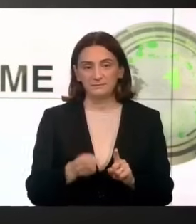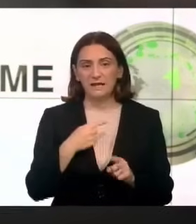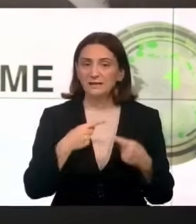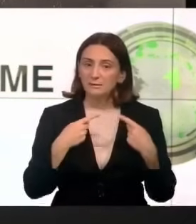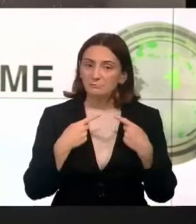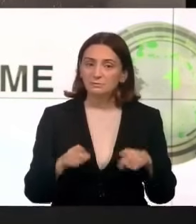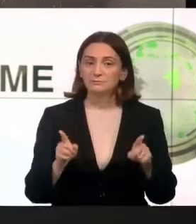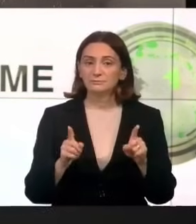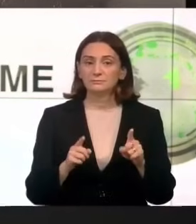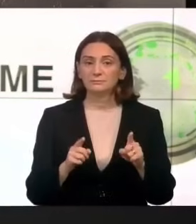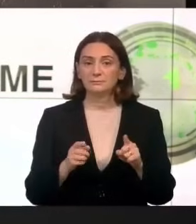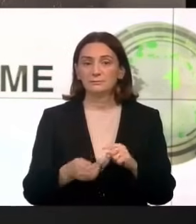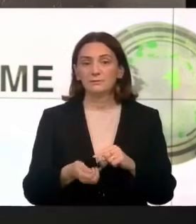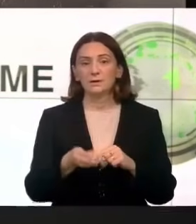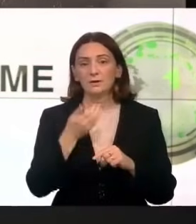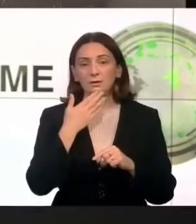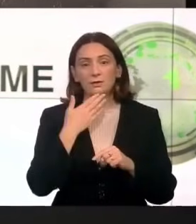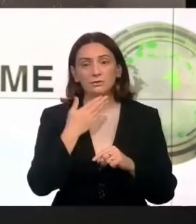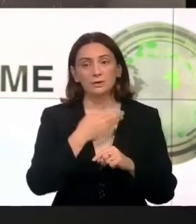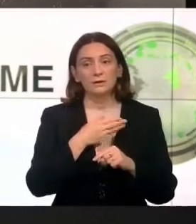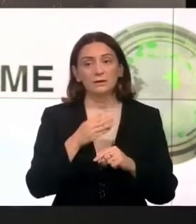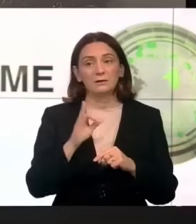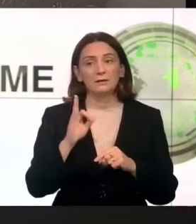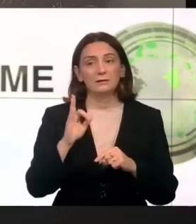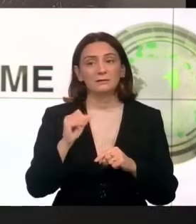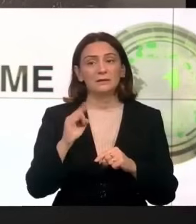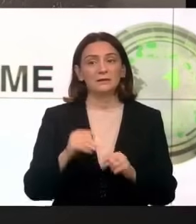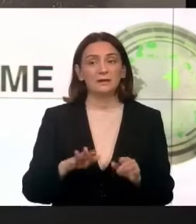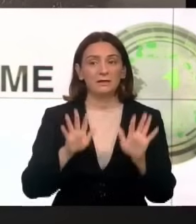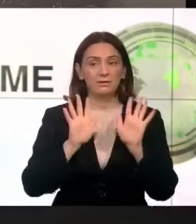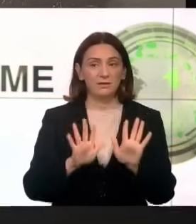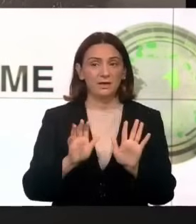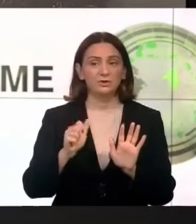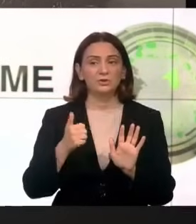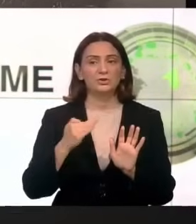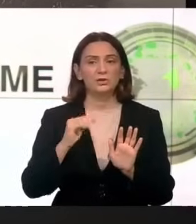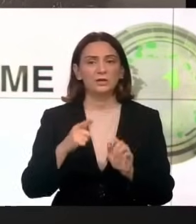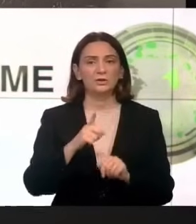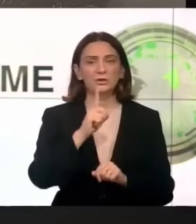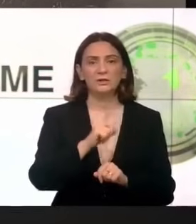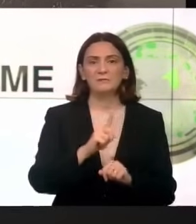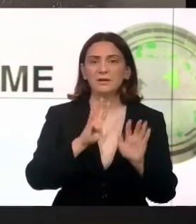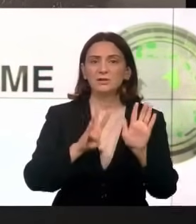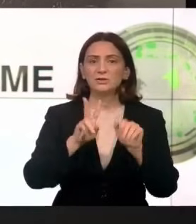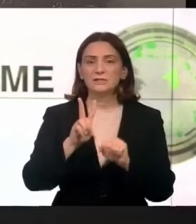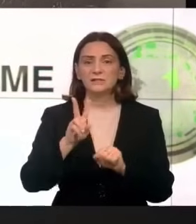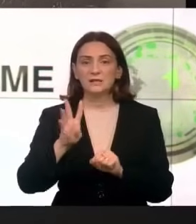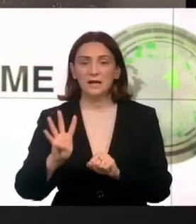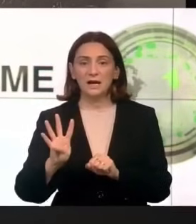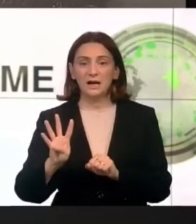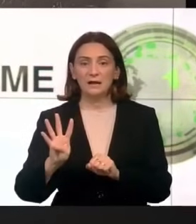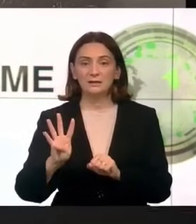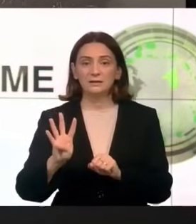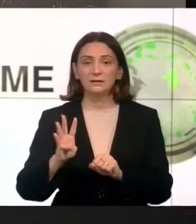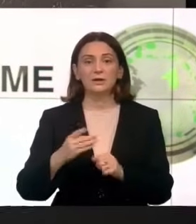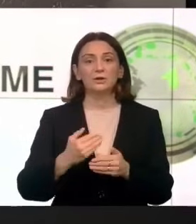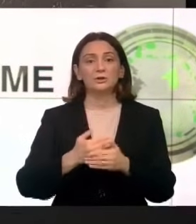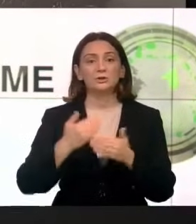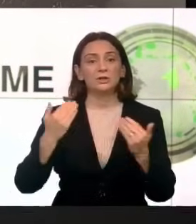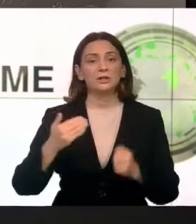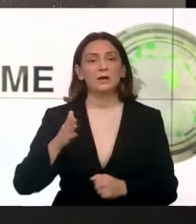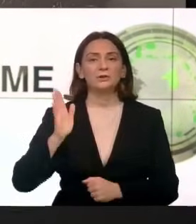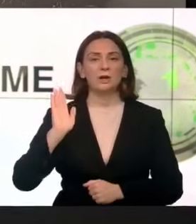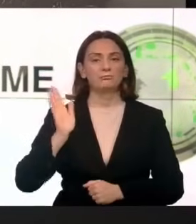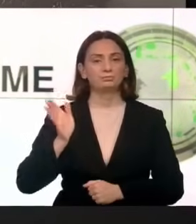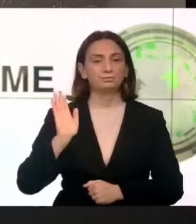shumë se si është veshur Noli në datën 10 shtator 1924. 10 shtator është dita e fjalimit të ti të